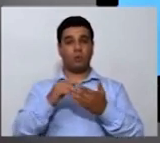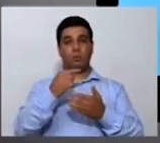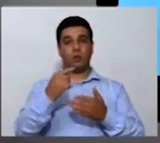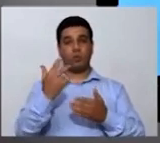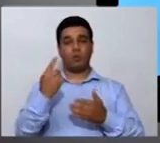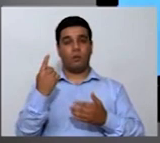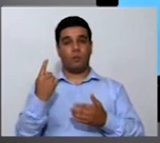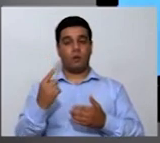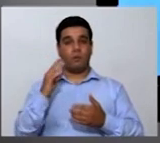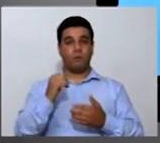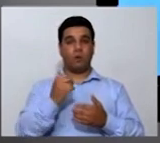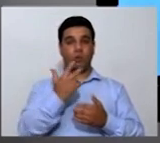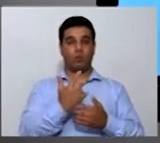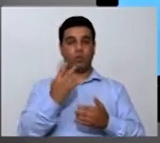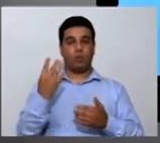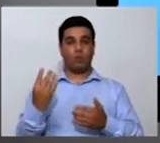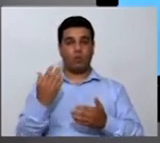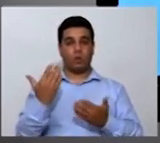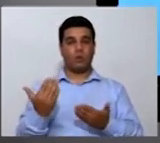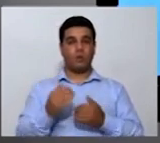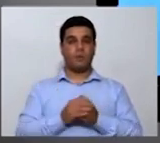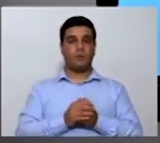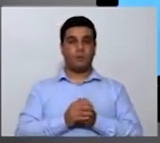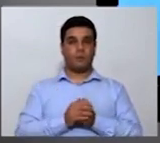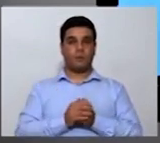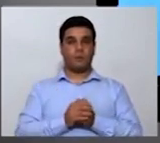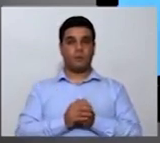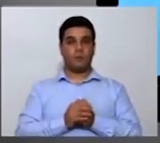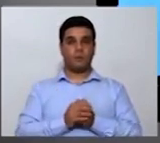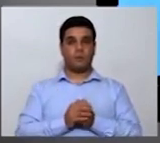gacha va 3 dan 4 gacha ekan.